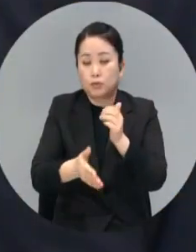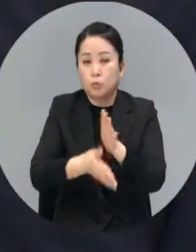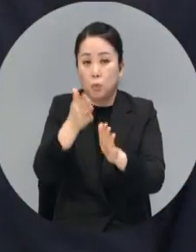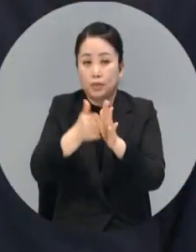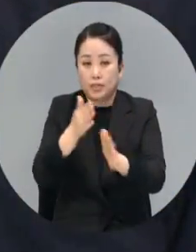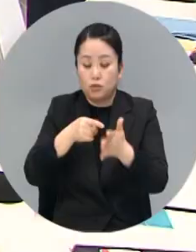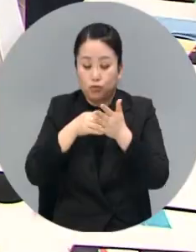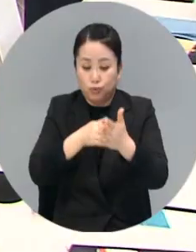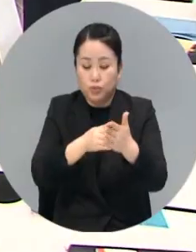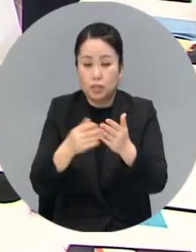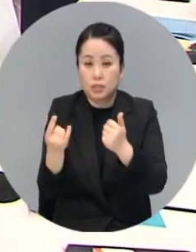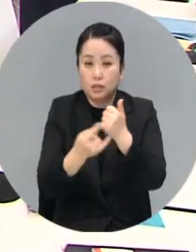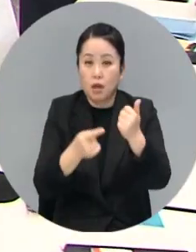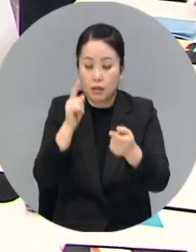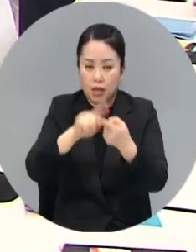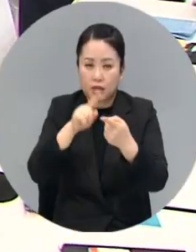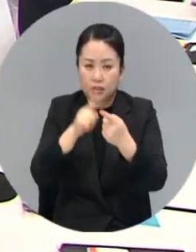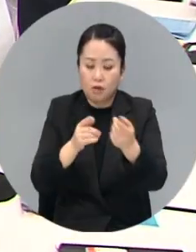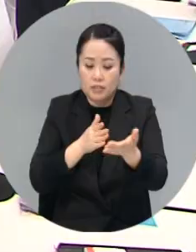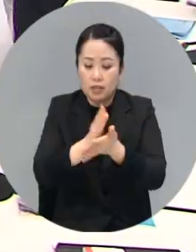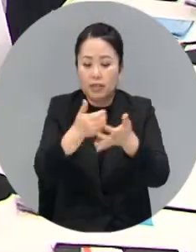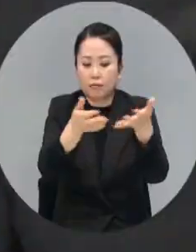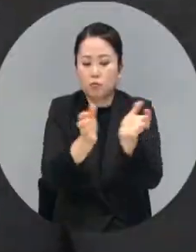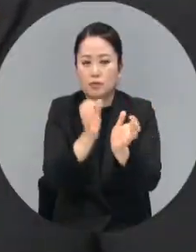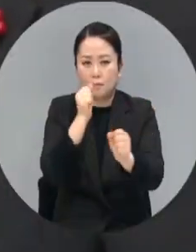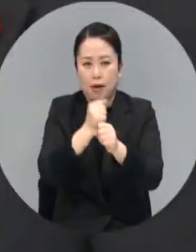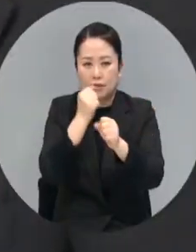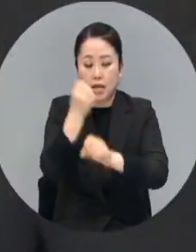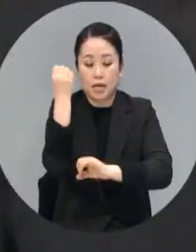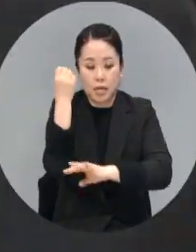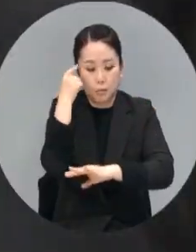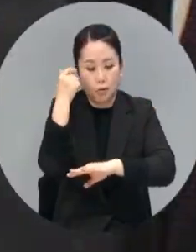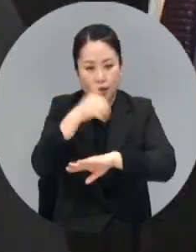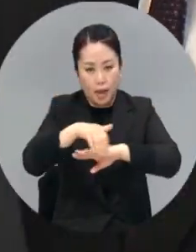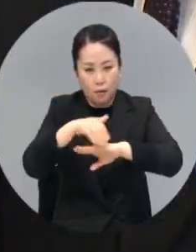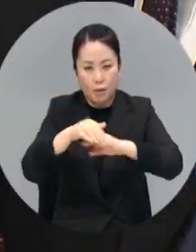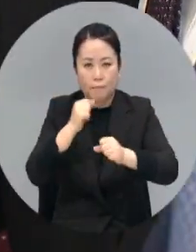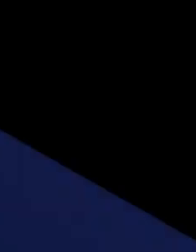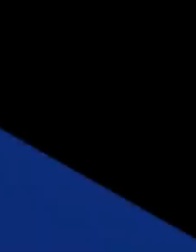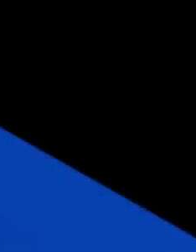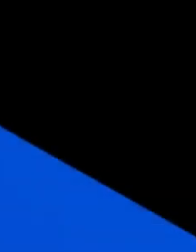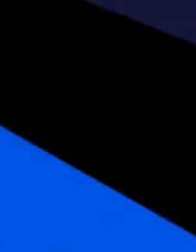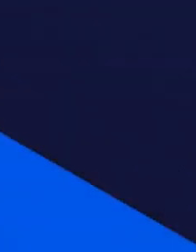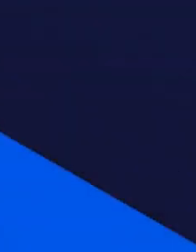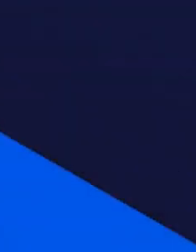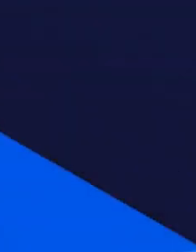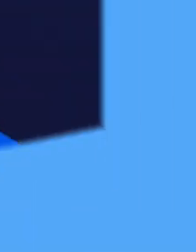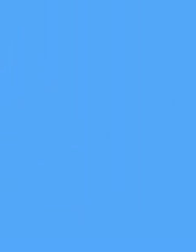전담 조직을 꾸려 기본 구상 수립에 나설 계획입니다. MBC 뉴스 김윤아입니다.